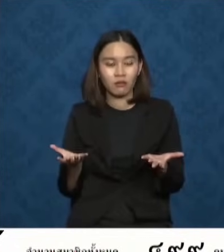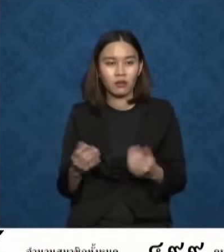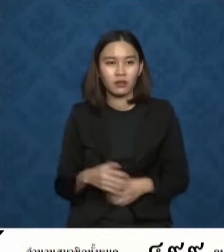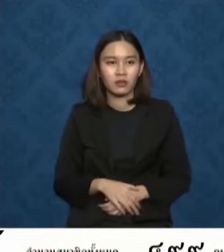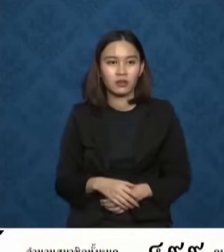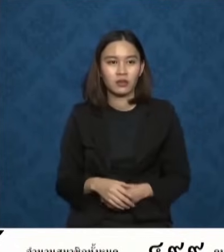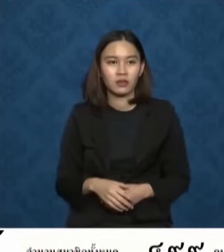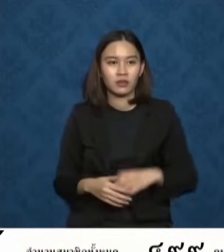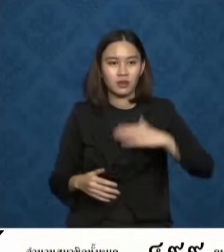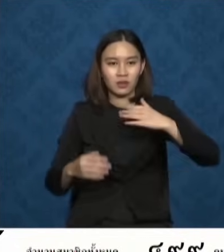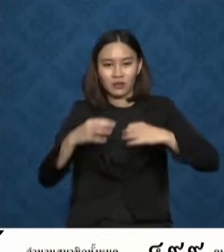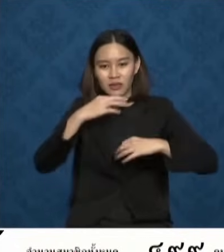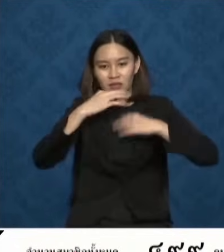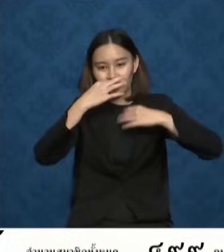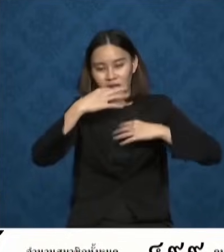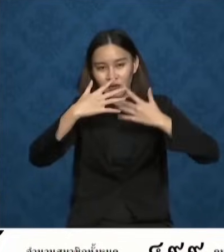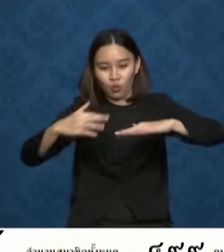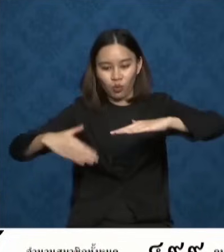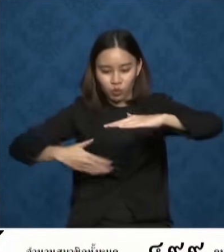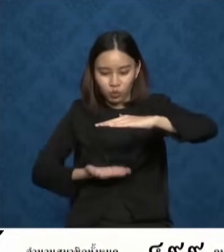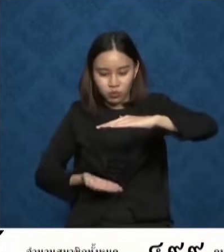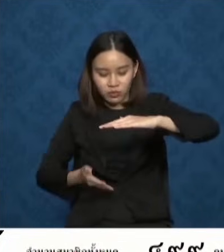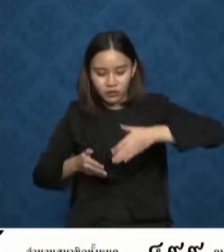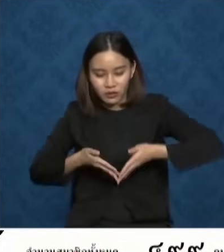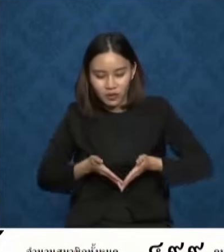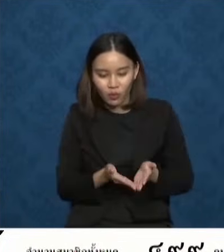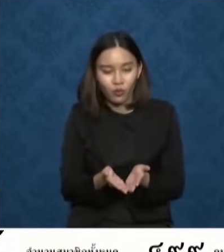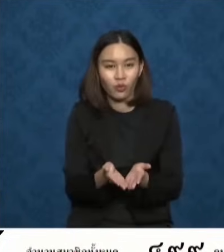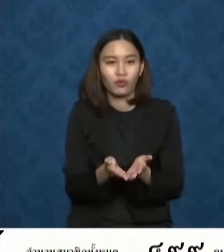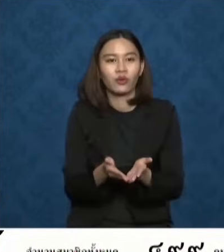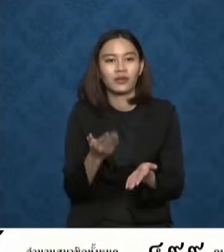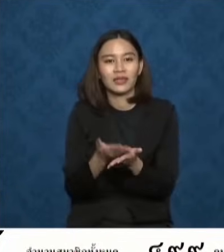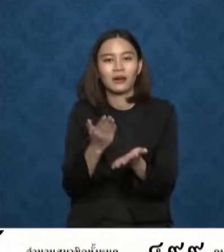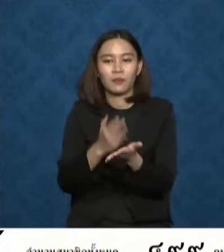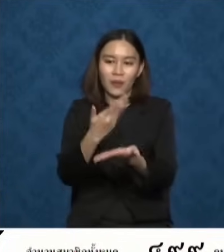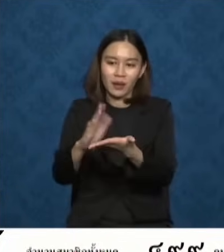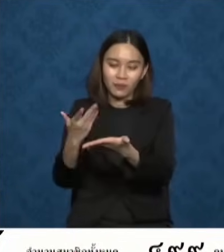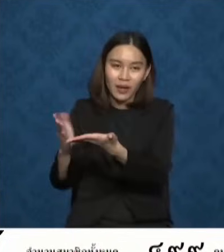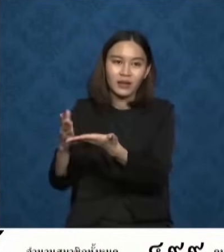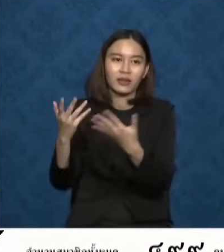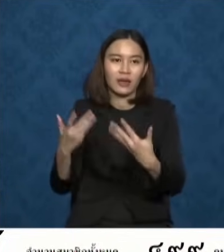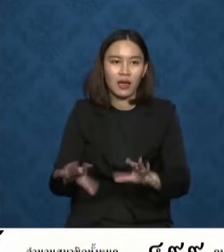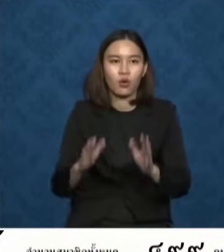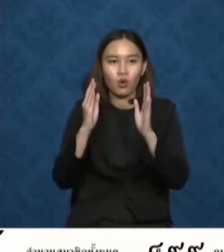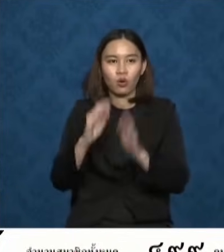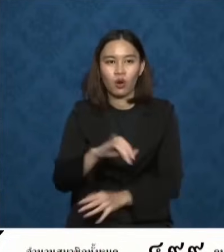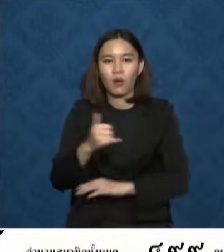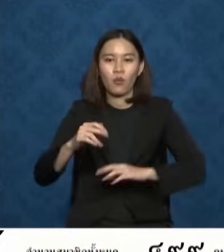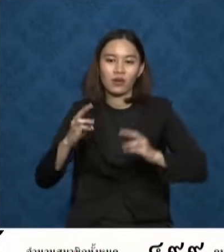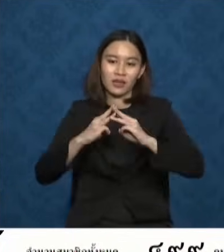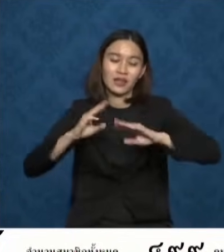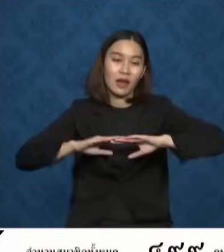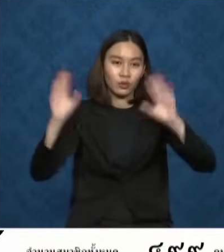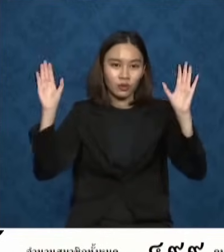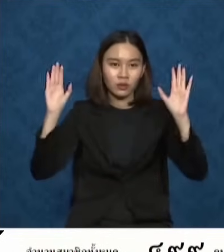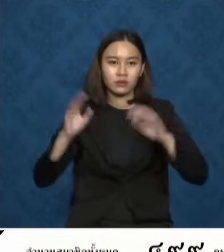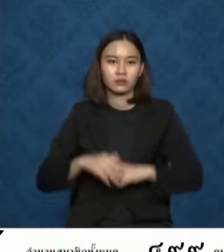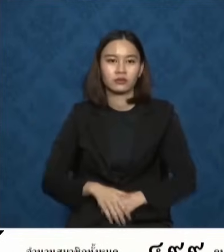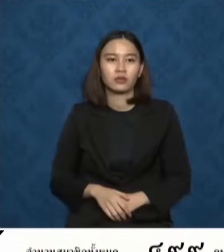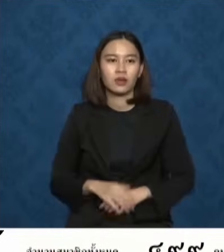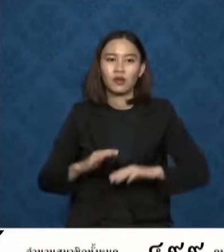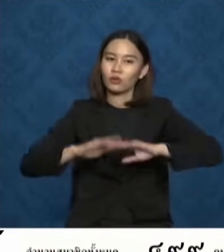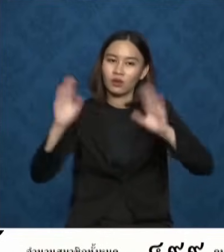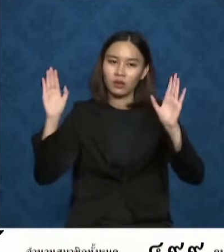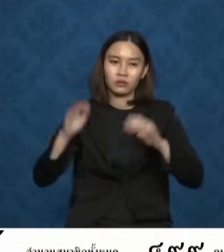นี่ซื้อมาหลายปีจ่ายเงินเขาไปแล้วด้วยหลายงวดหลายคนบอกยกเลิกสัญญาเลยสิย